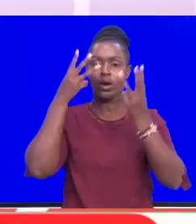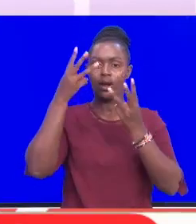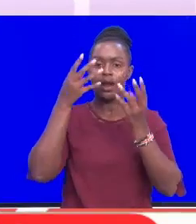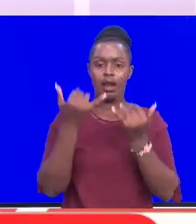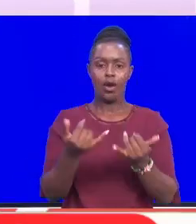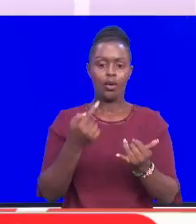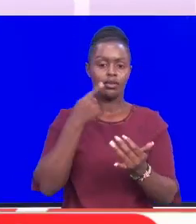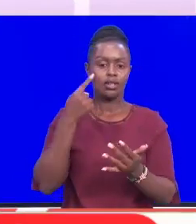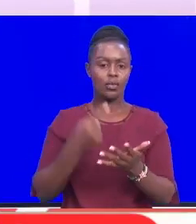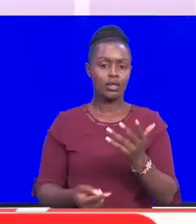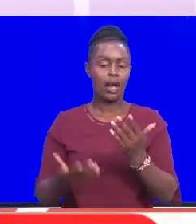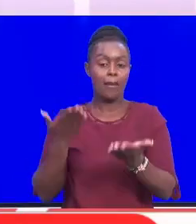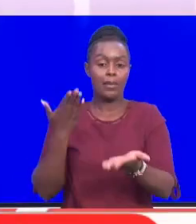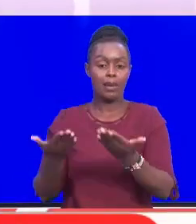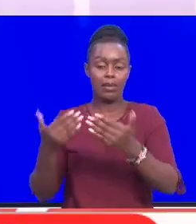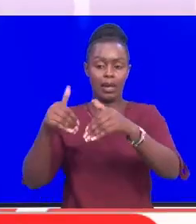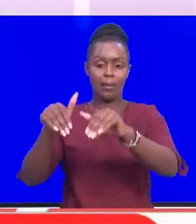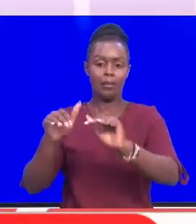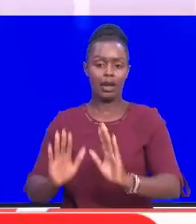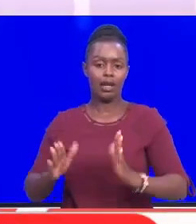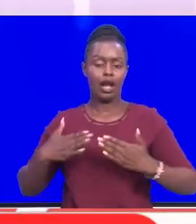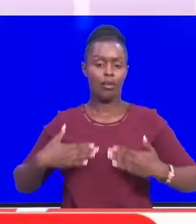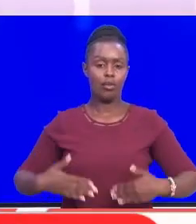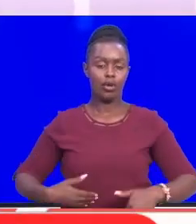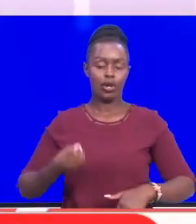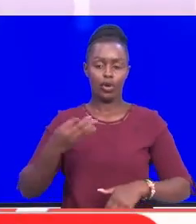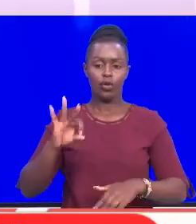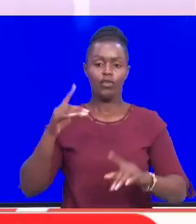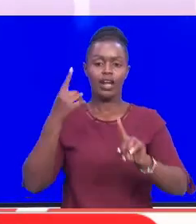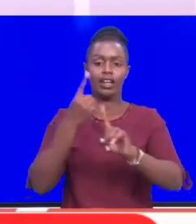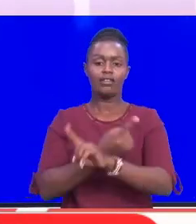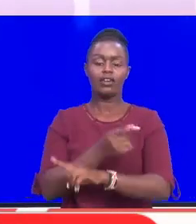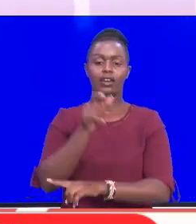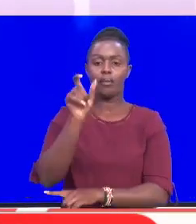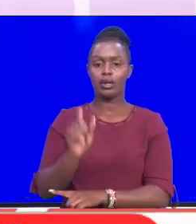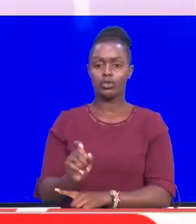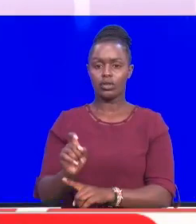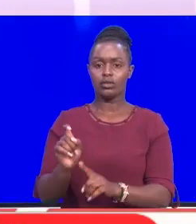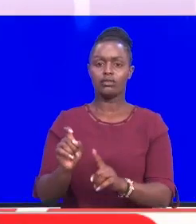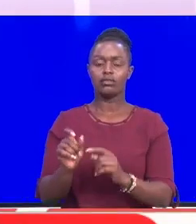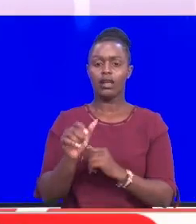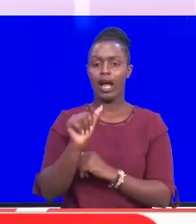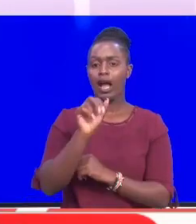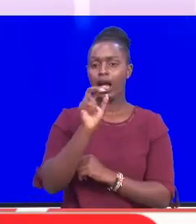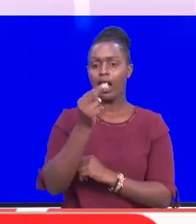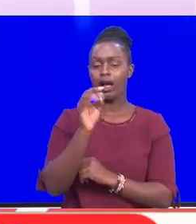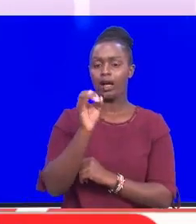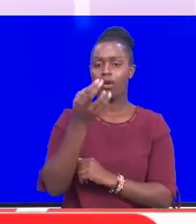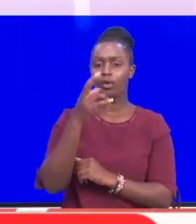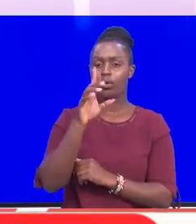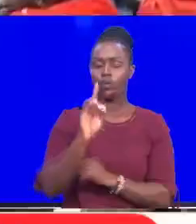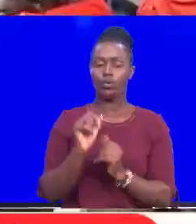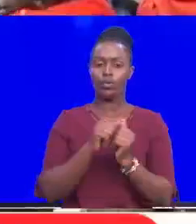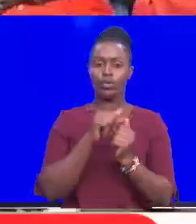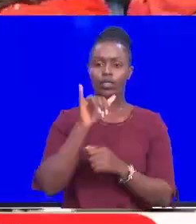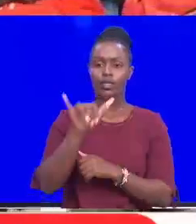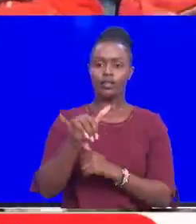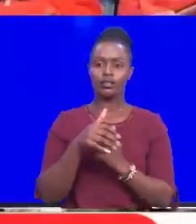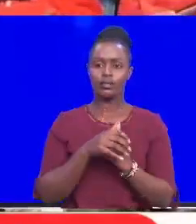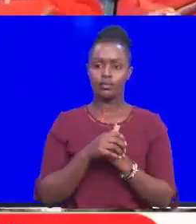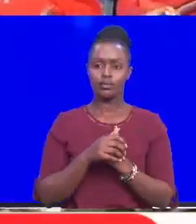kuwa huenda waliuzika mwili wa mtu tofauti na mwanao. Arnold Adidi na taarifa hiyo.